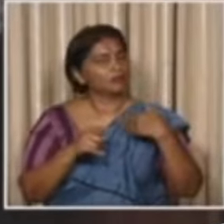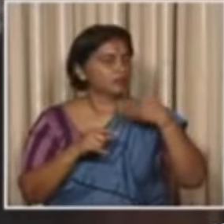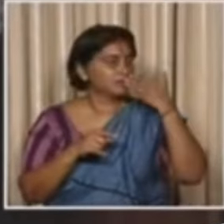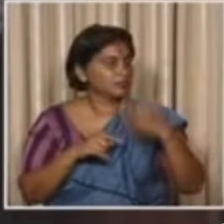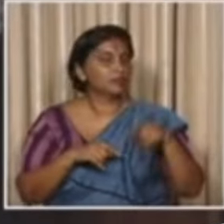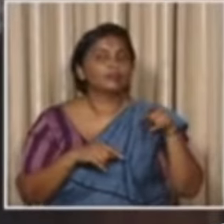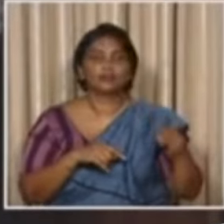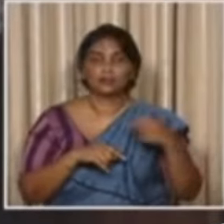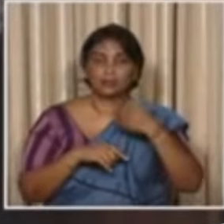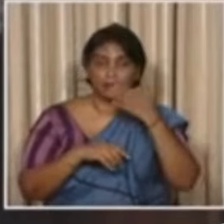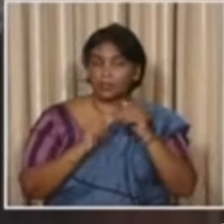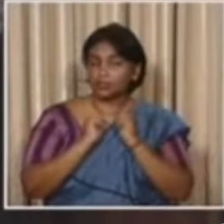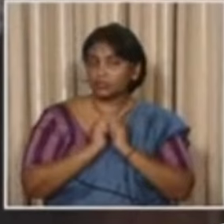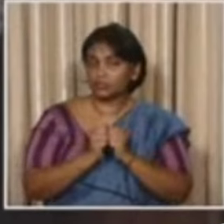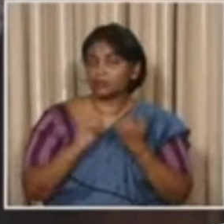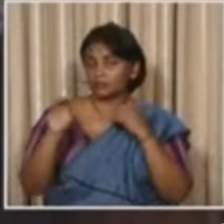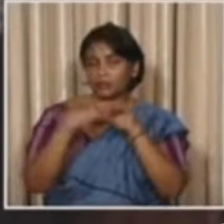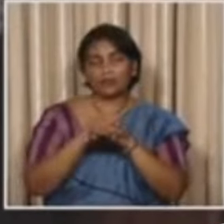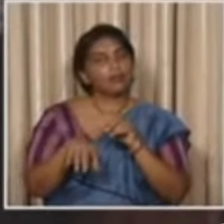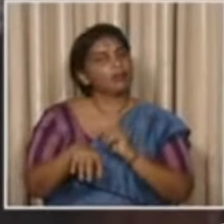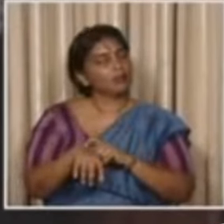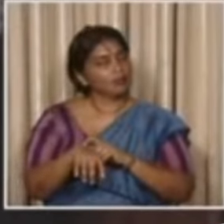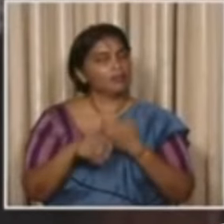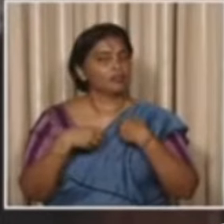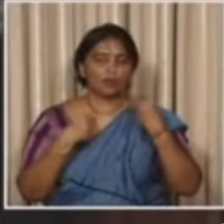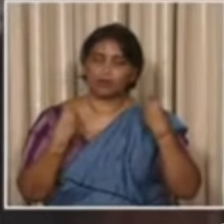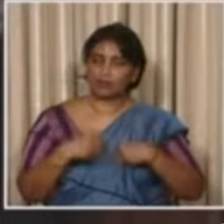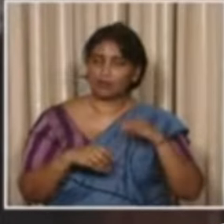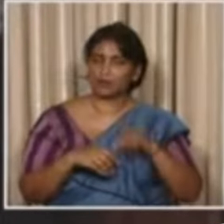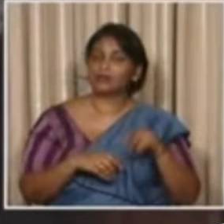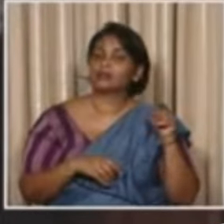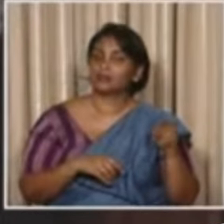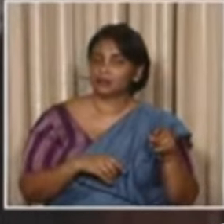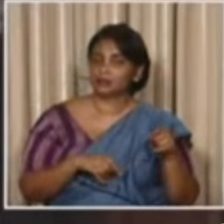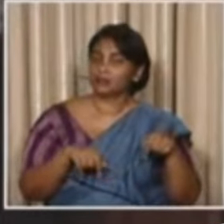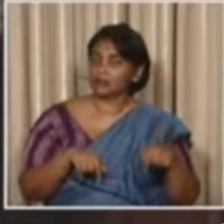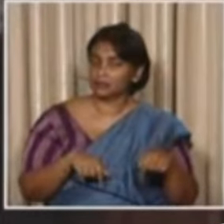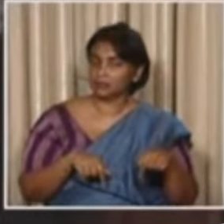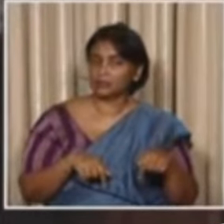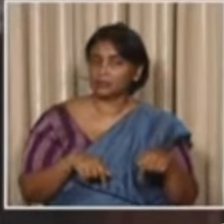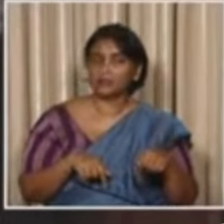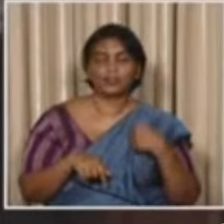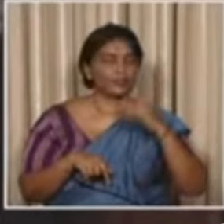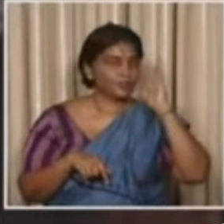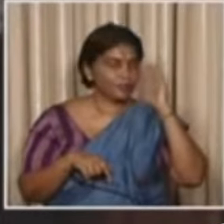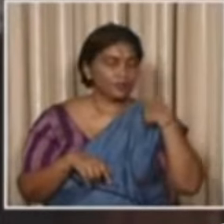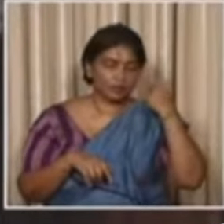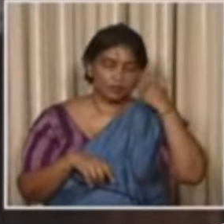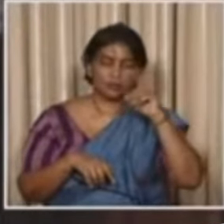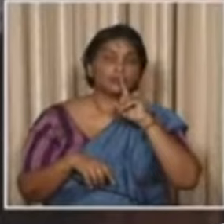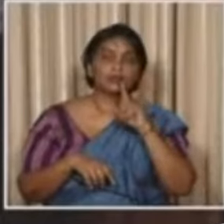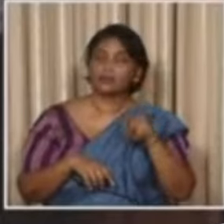ලාභීන්ට ඒ සුදුසු රැකියාවලට යන්න තිබුණු අවස්ථාවනුත් ගිලිහි ගිහිල්ලා තියෙනවා. ඉතින් අද විශේෂයෙන්ම මතක් කරන්නට